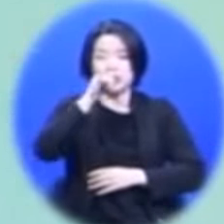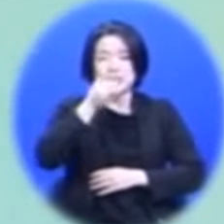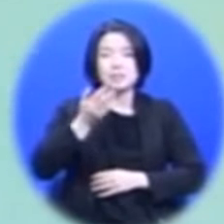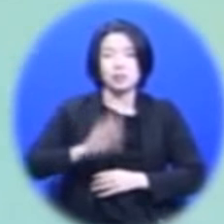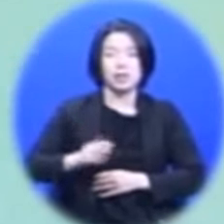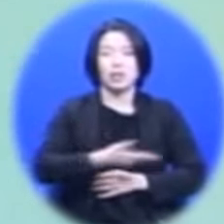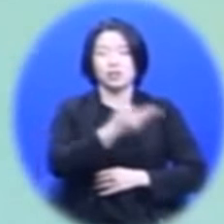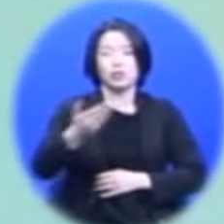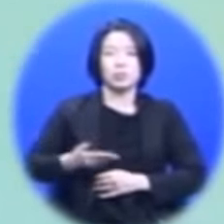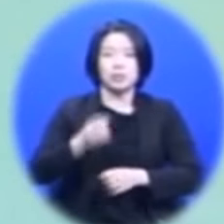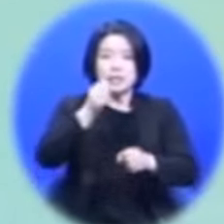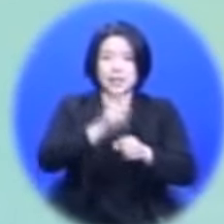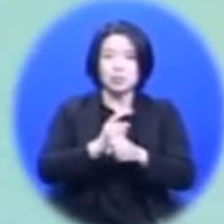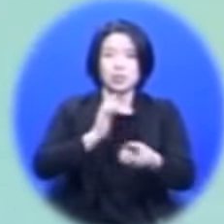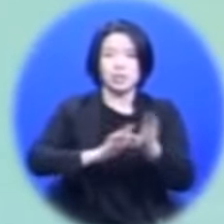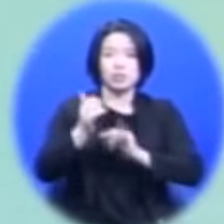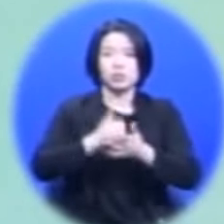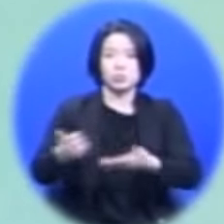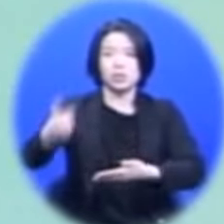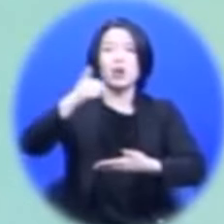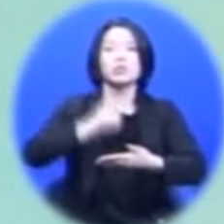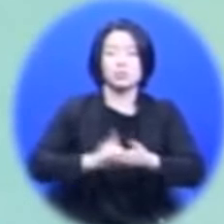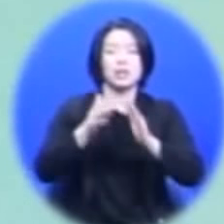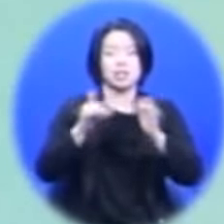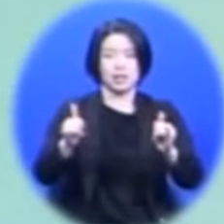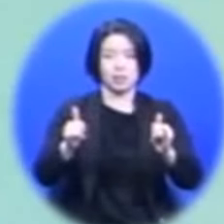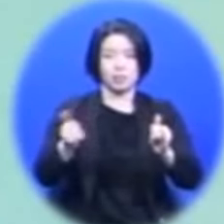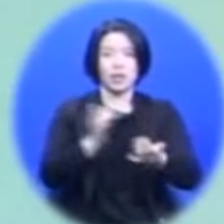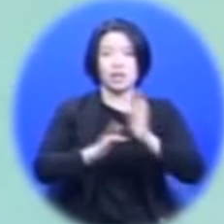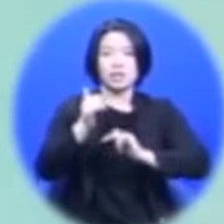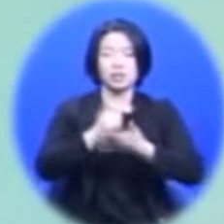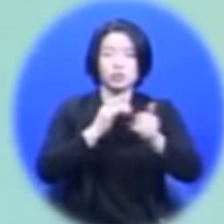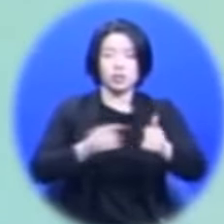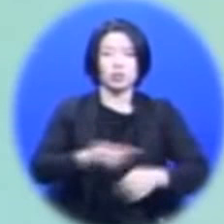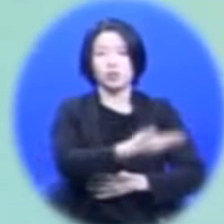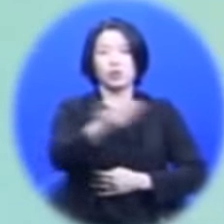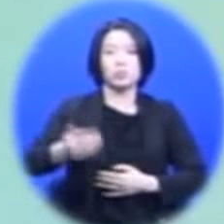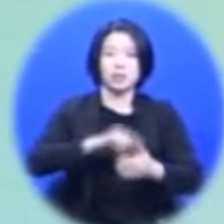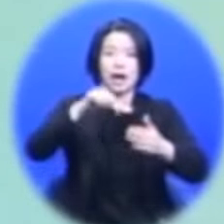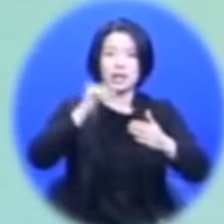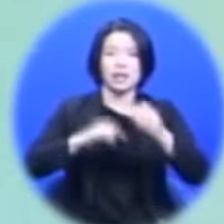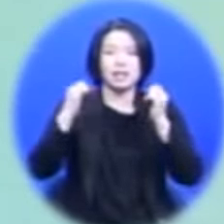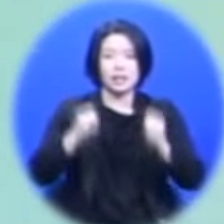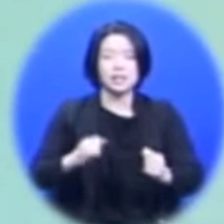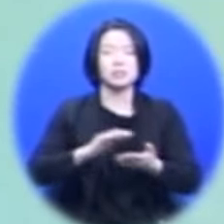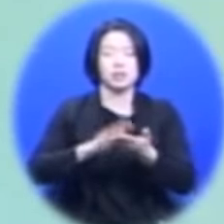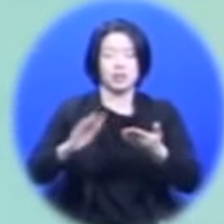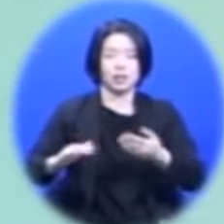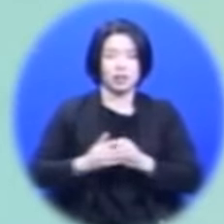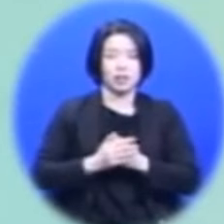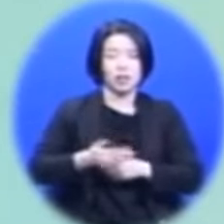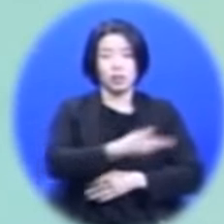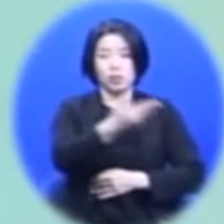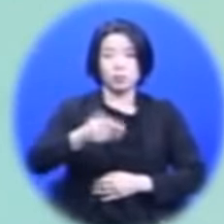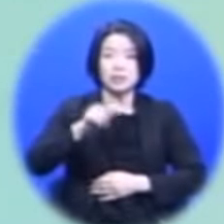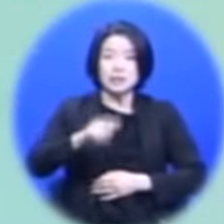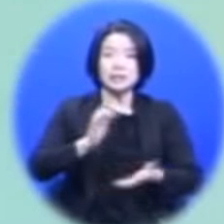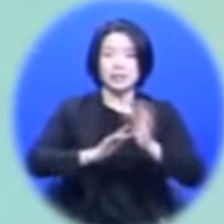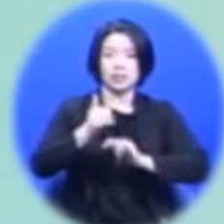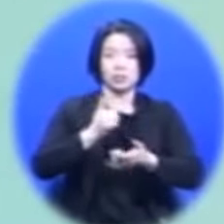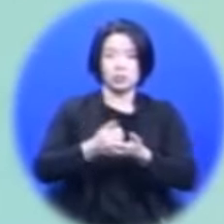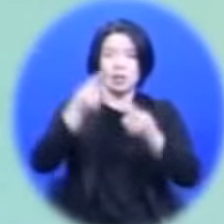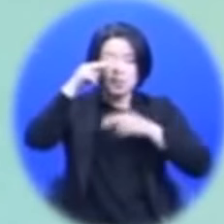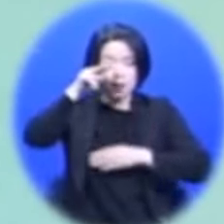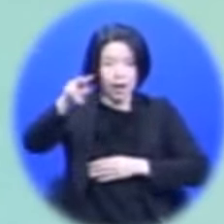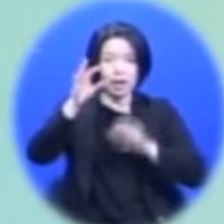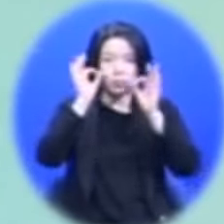여러분은 이미 예수님을 영접한 사람들입니다. 예수님께서 여러분 안에 계십니다. 여러분 그 예수님을